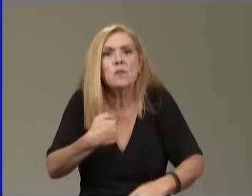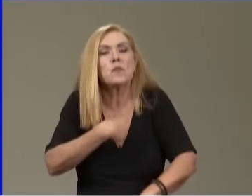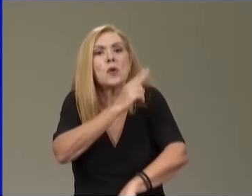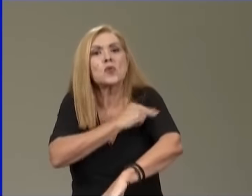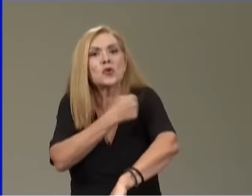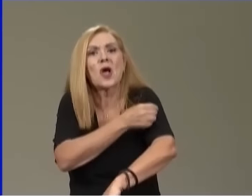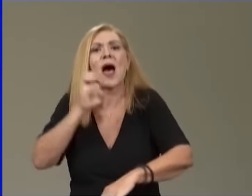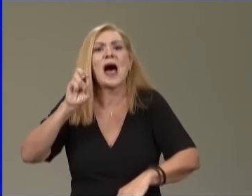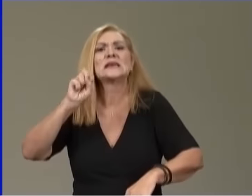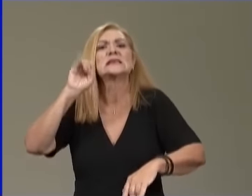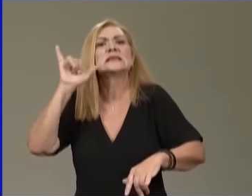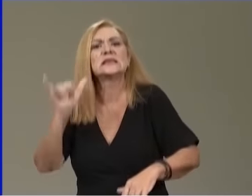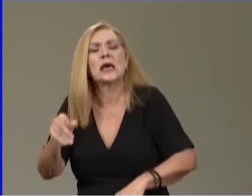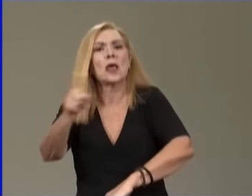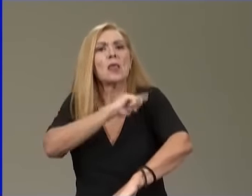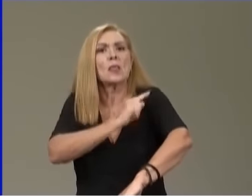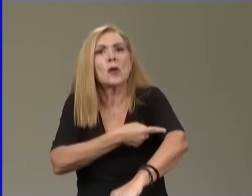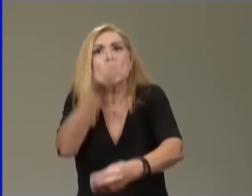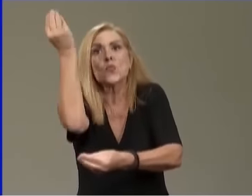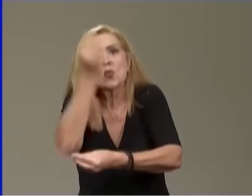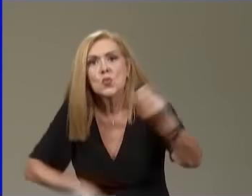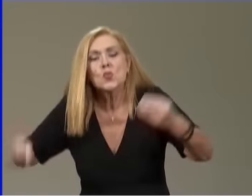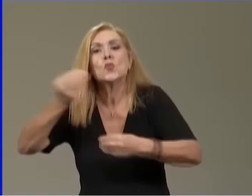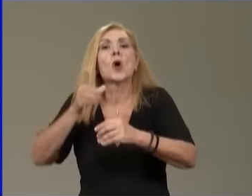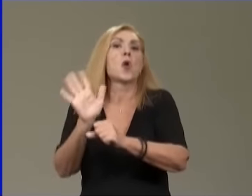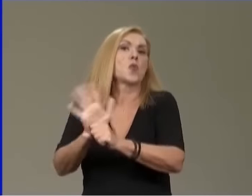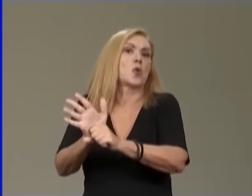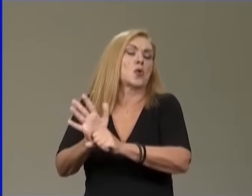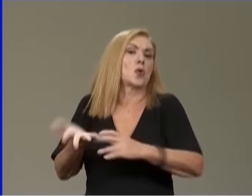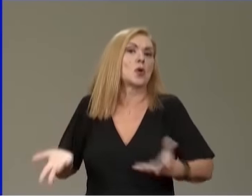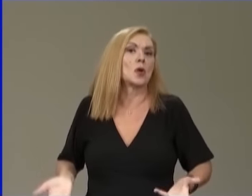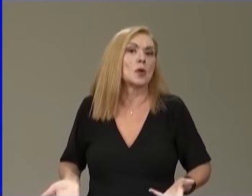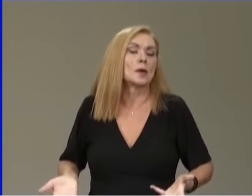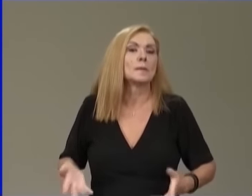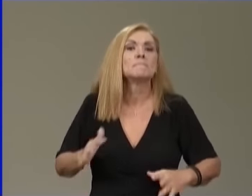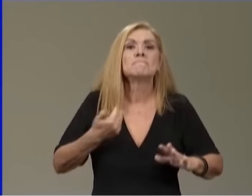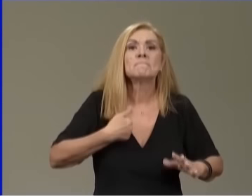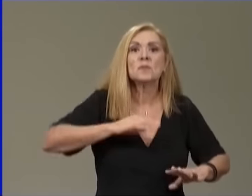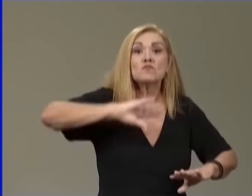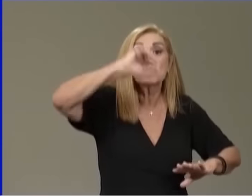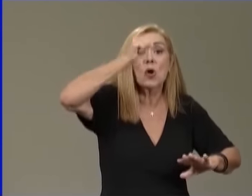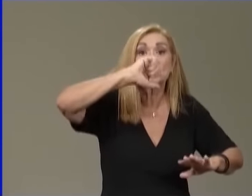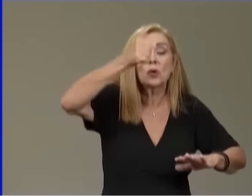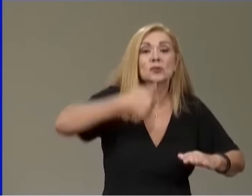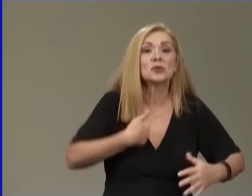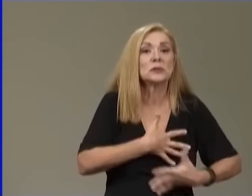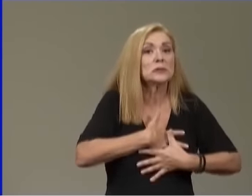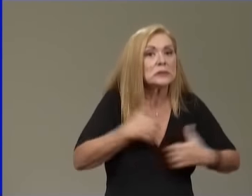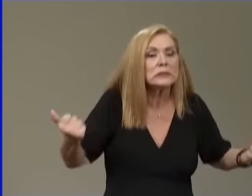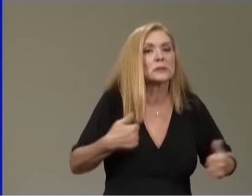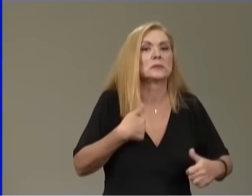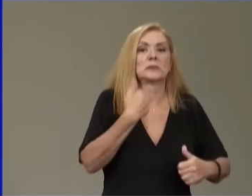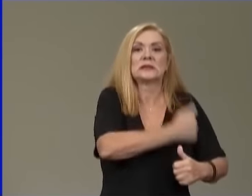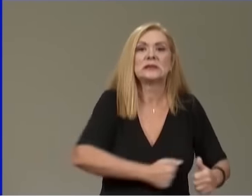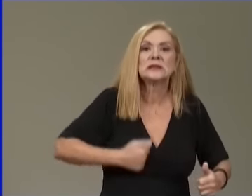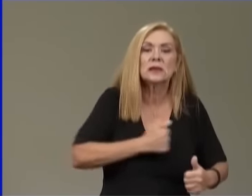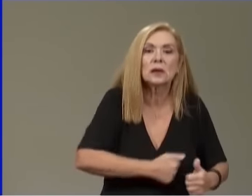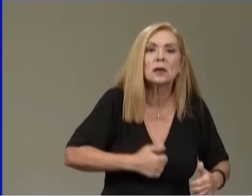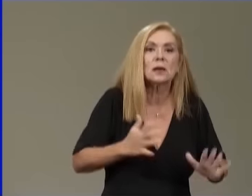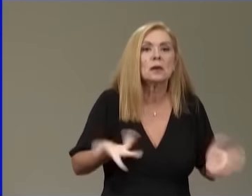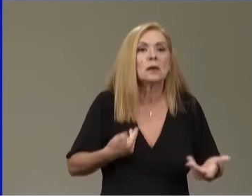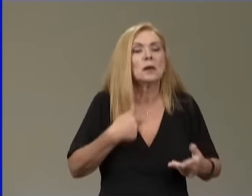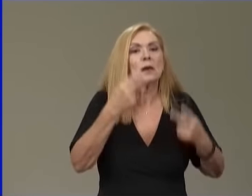τις μεγάλες του δυνατότητες στην πανδημία. Πρώτος, εγώ αγανακτώ και στενοχωριέμαι